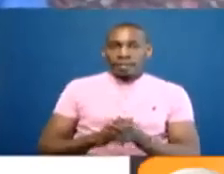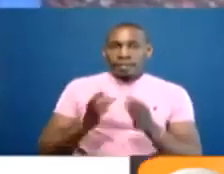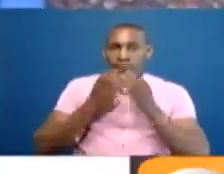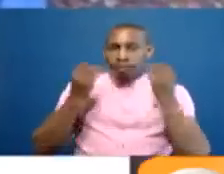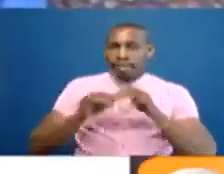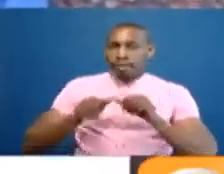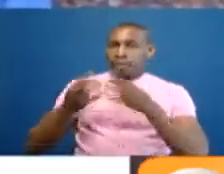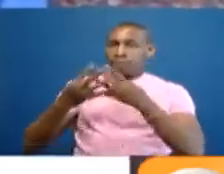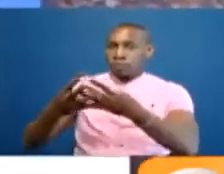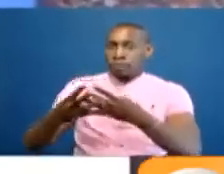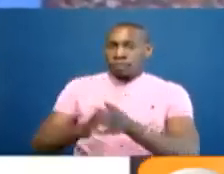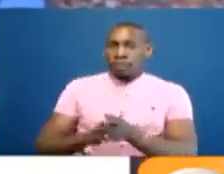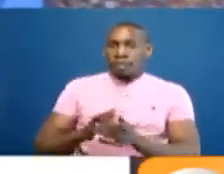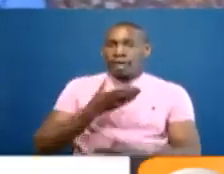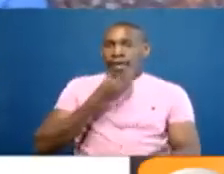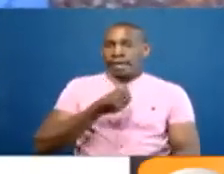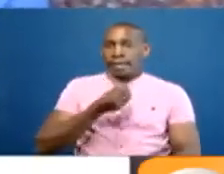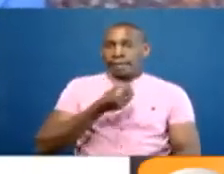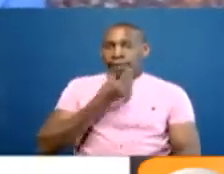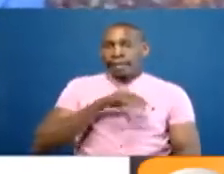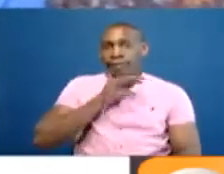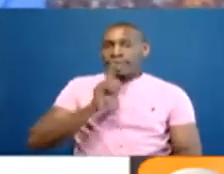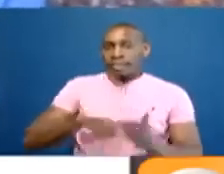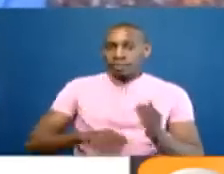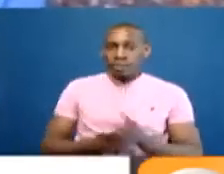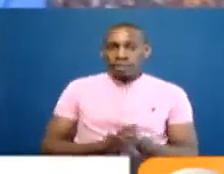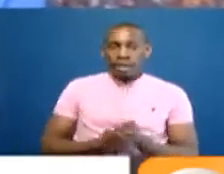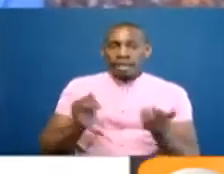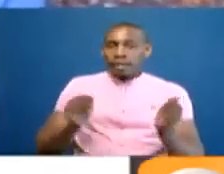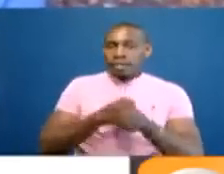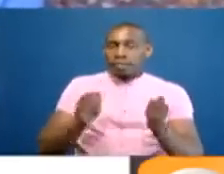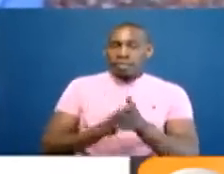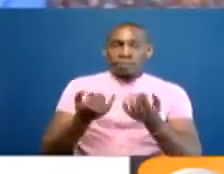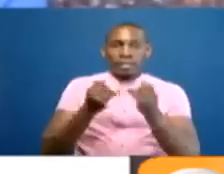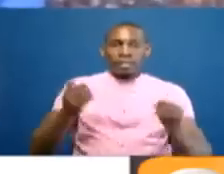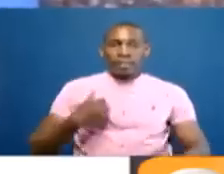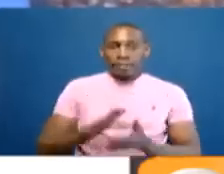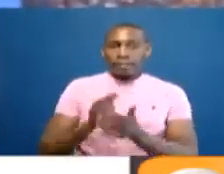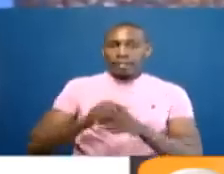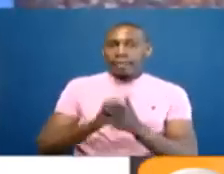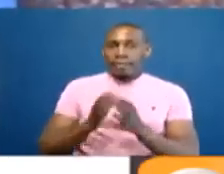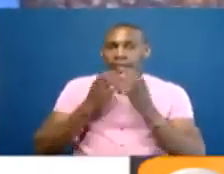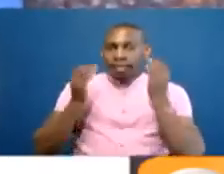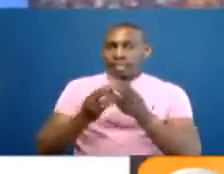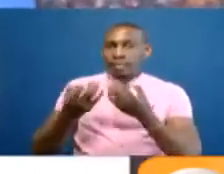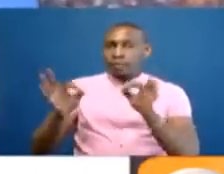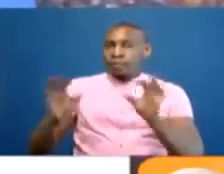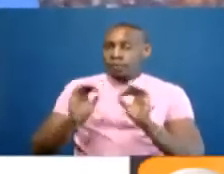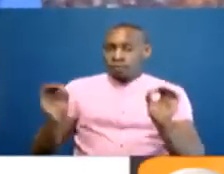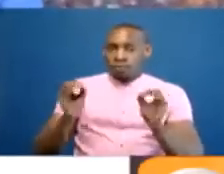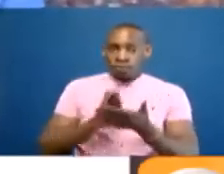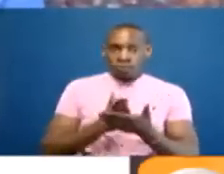jela. Jaramogi alisema nini? Alisema hatuwezi kuwa na uhuru kama Jomo Kenyatta hajatoka korokoroni, si